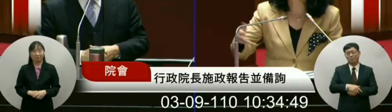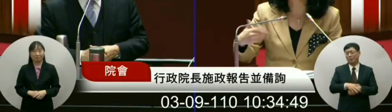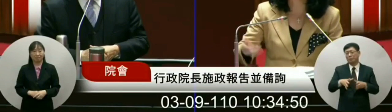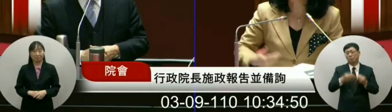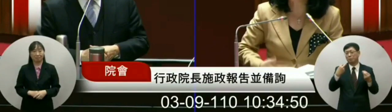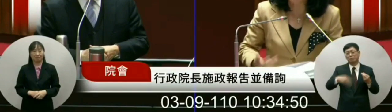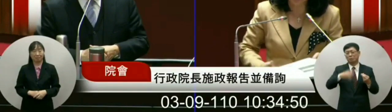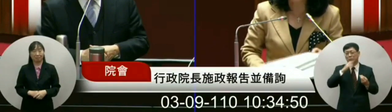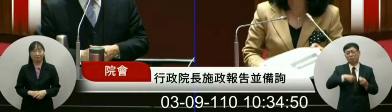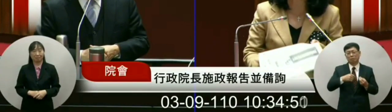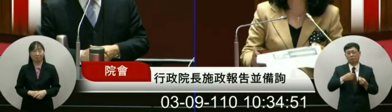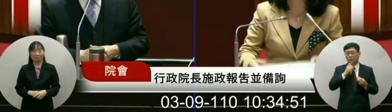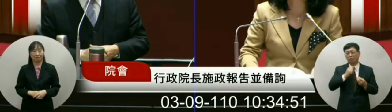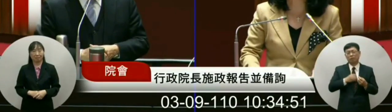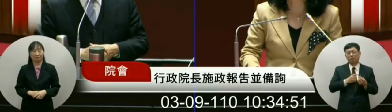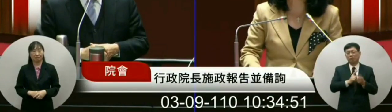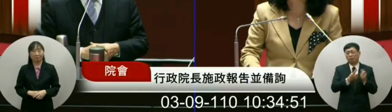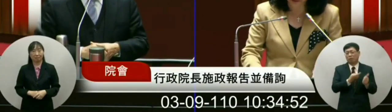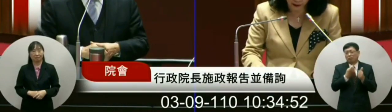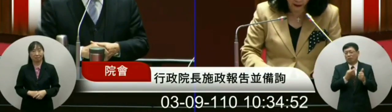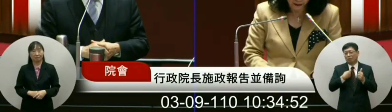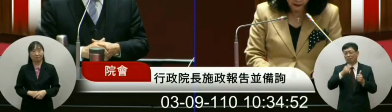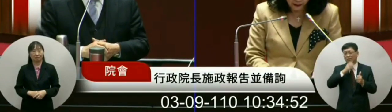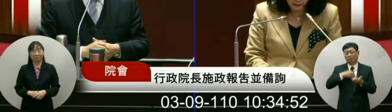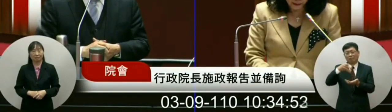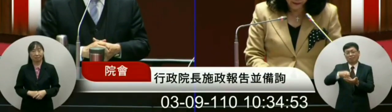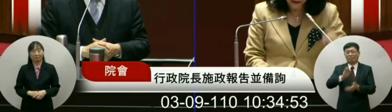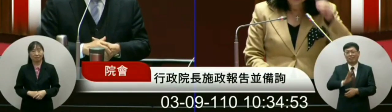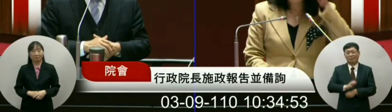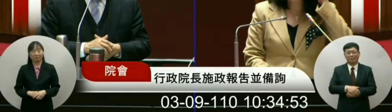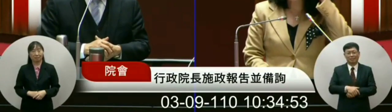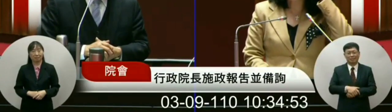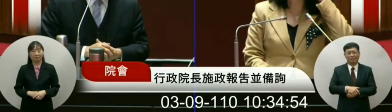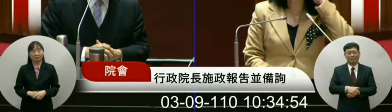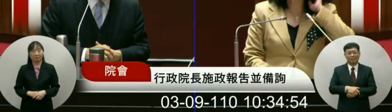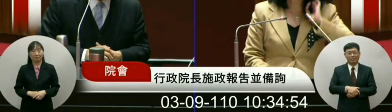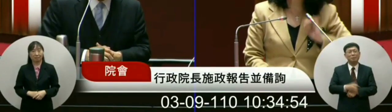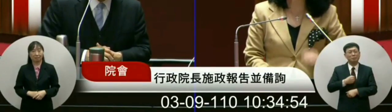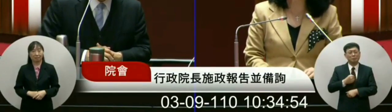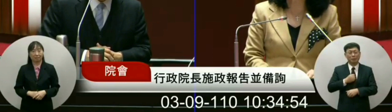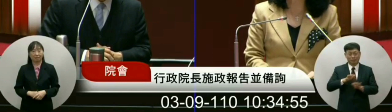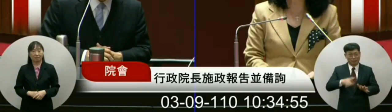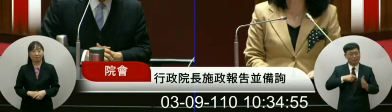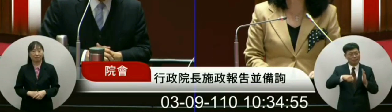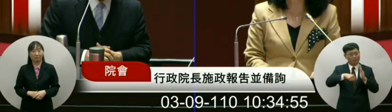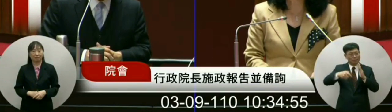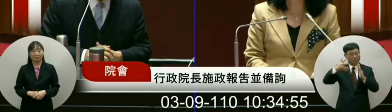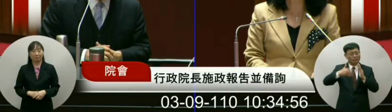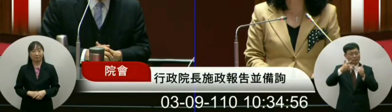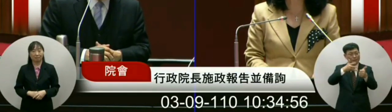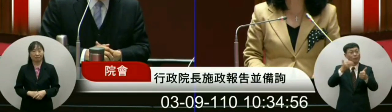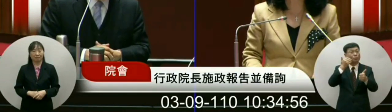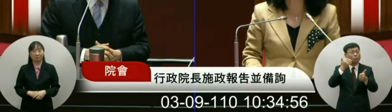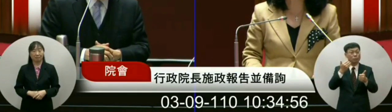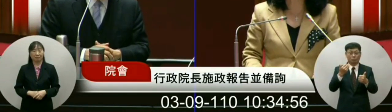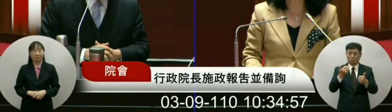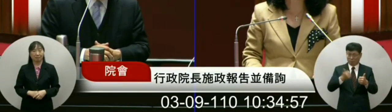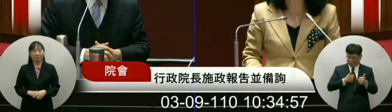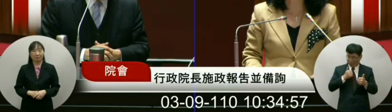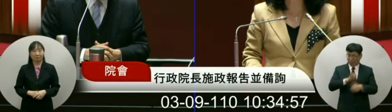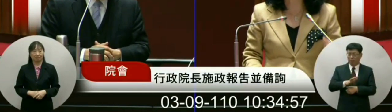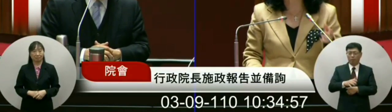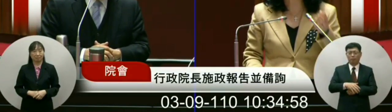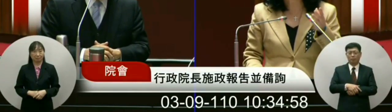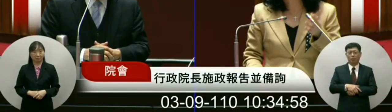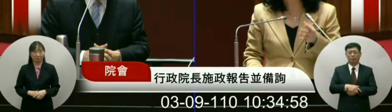不要再去烧你，让你想选总统。好，那我懂。那个院长，我要请问，那如果是这样的话，您也知